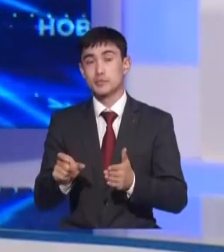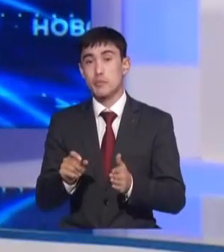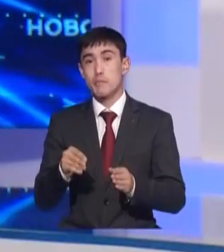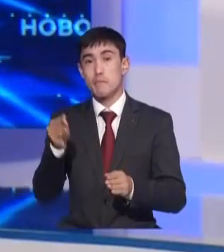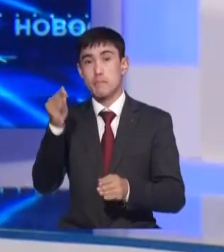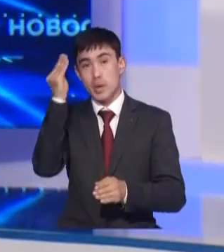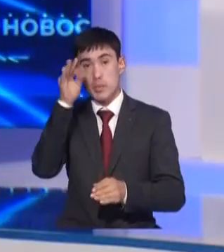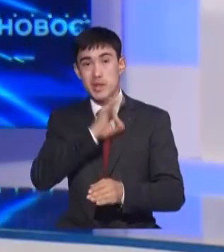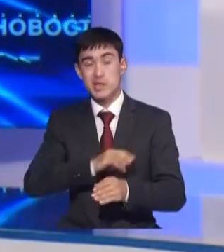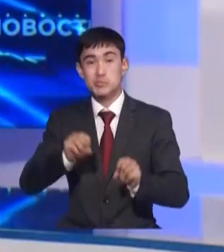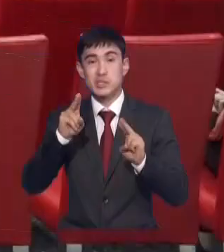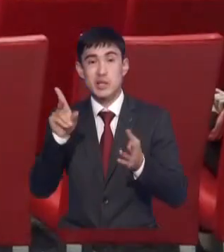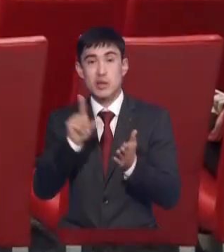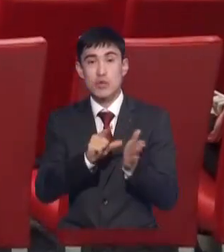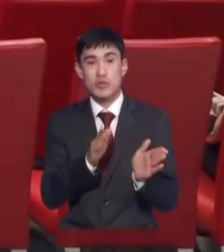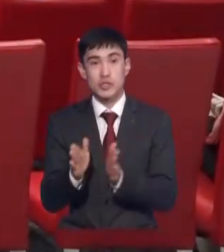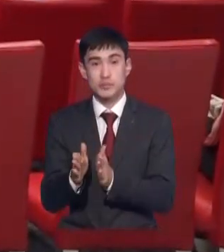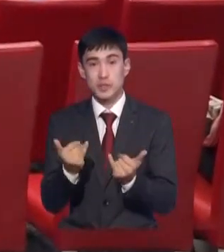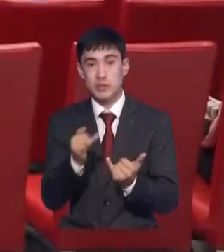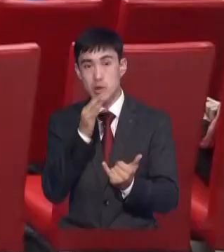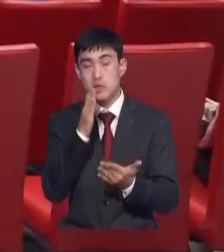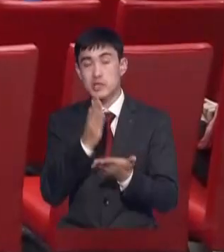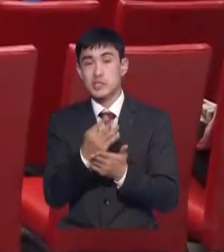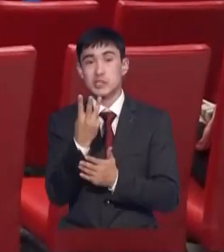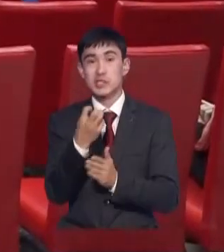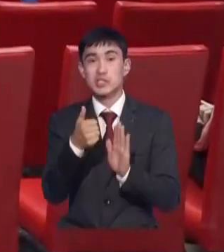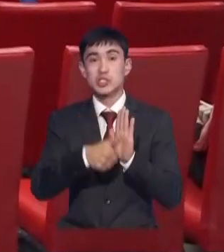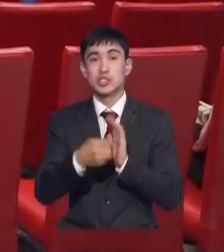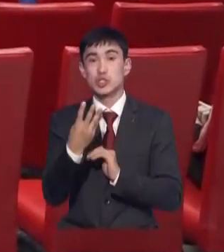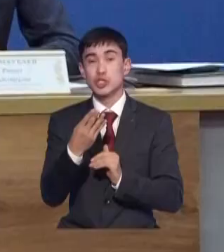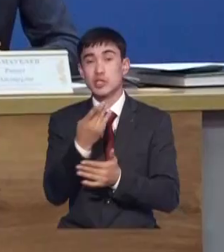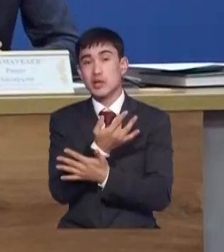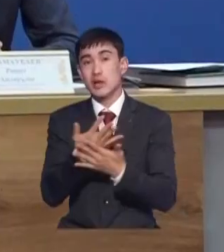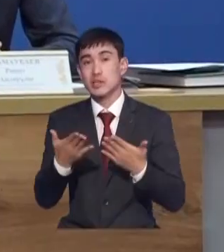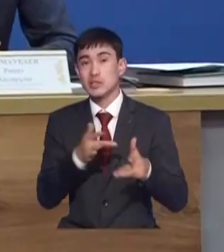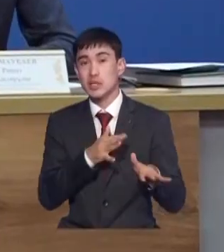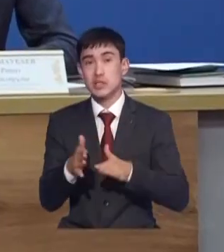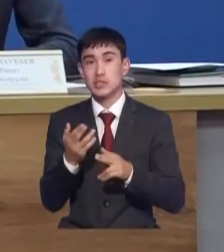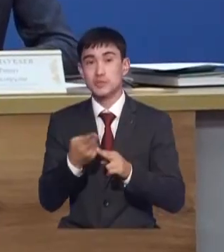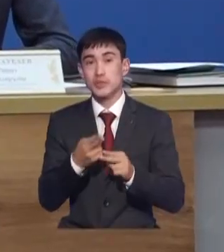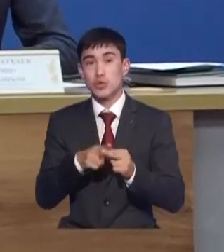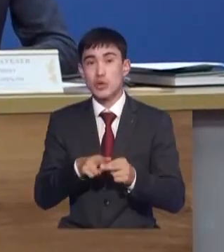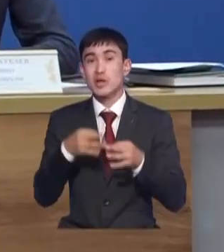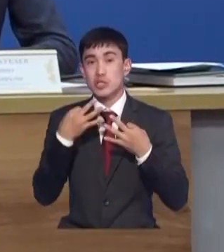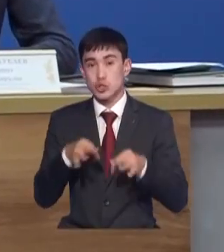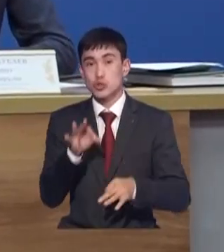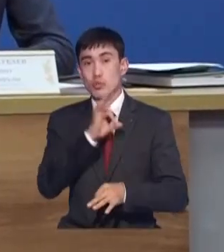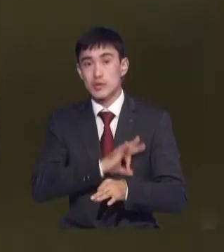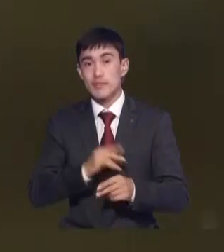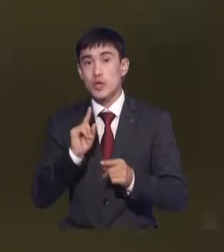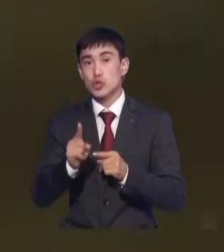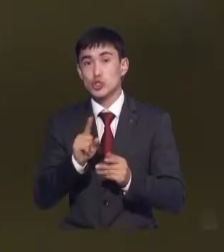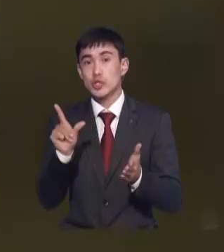применения специального налогового режима. На данный момент существует 364 вида деятельности, для которых разрешено